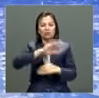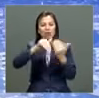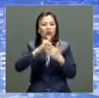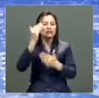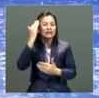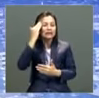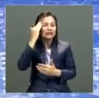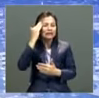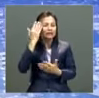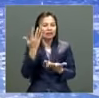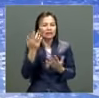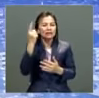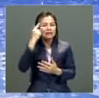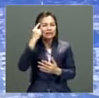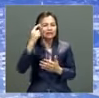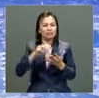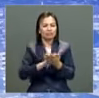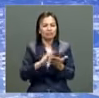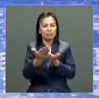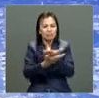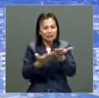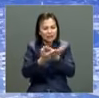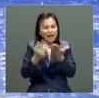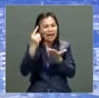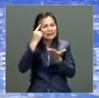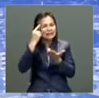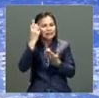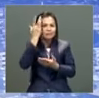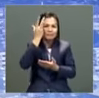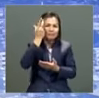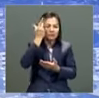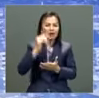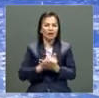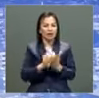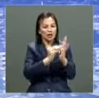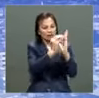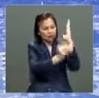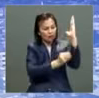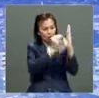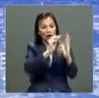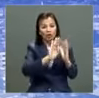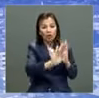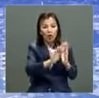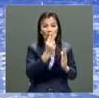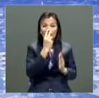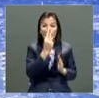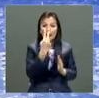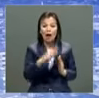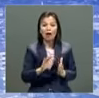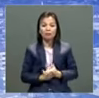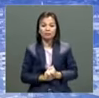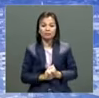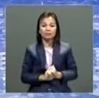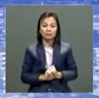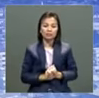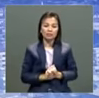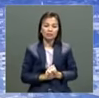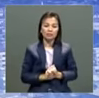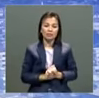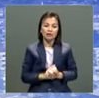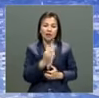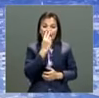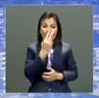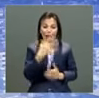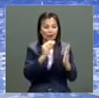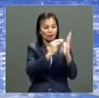ที่ท่านต้องพิจารณาของท่านเองแล้วก็ในจังหวัดของท่านถ้าเห็นภาพต่างๆออกมาในแต่ละอย่าง